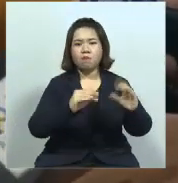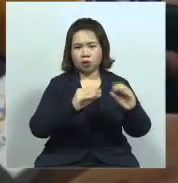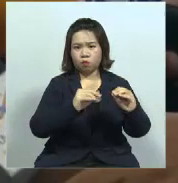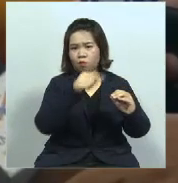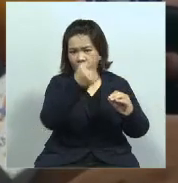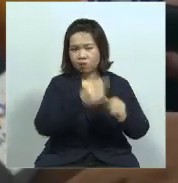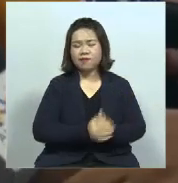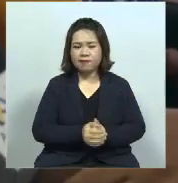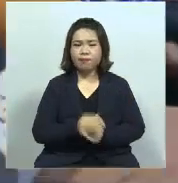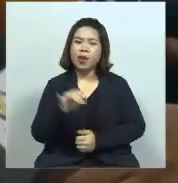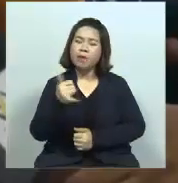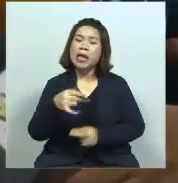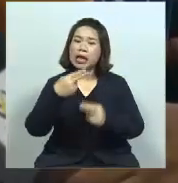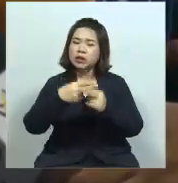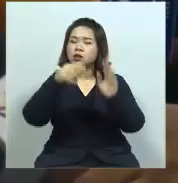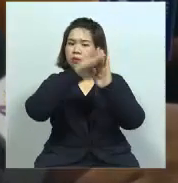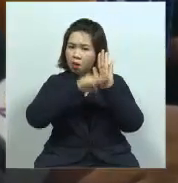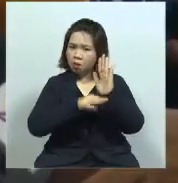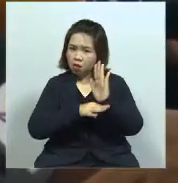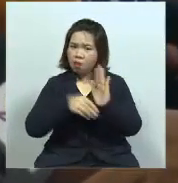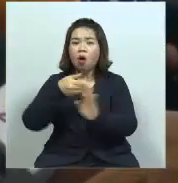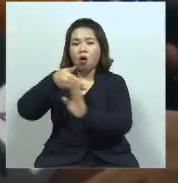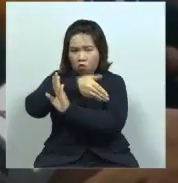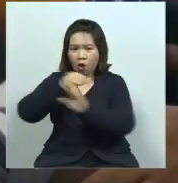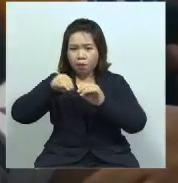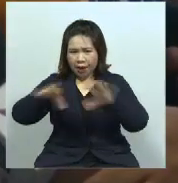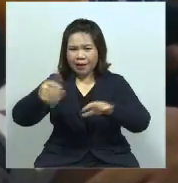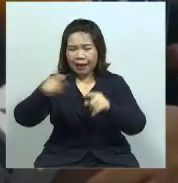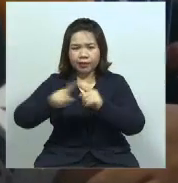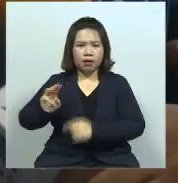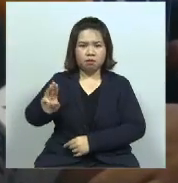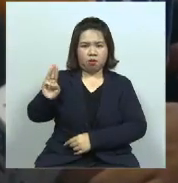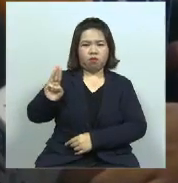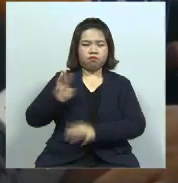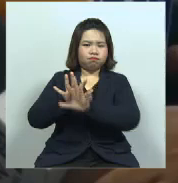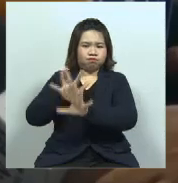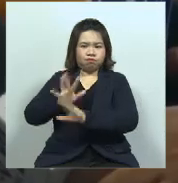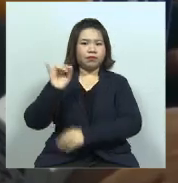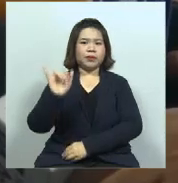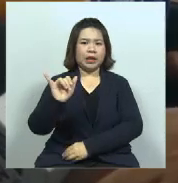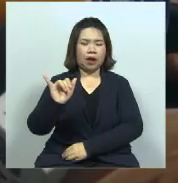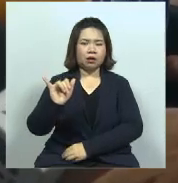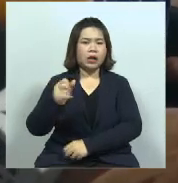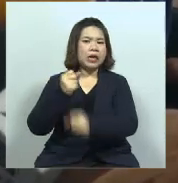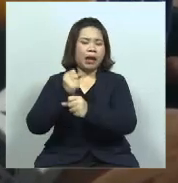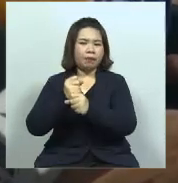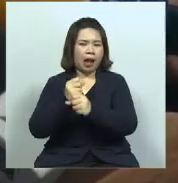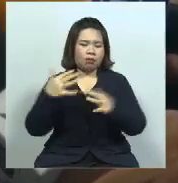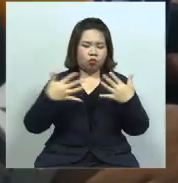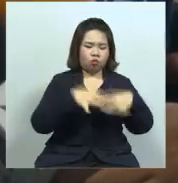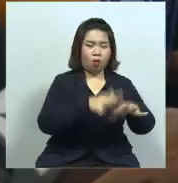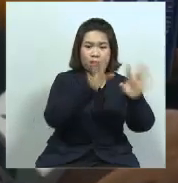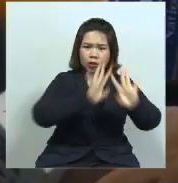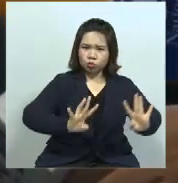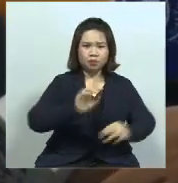อาจจะประกาศชื่อรัฐมนตรีมาก่อนก็ได้แต่ยังไม่ได้ถวายสัตย์ปฏิญาณรัฐมนตรีใหม่ก็เลยทำงานไม่ได้